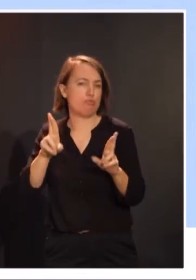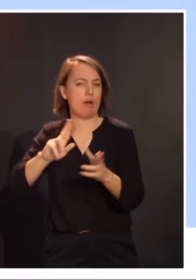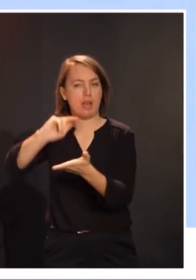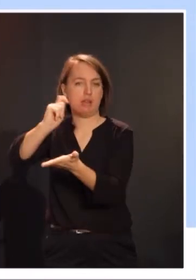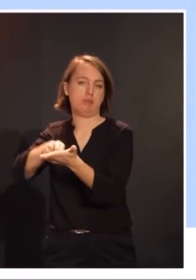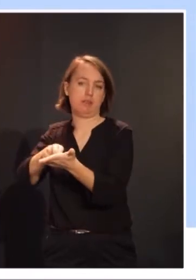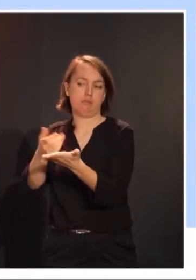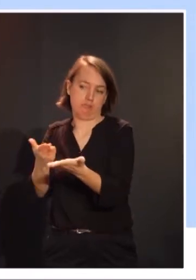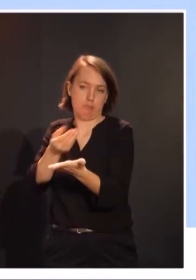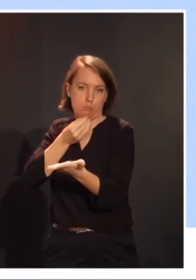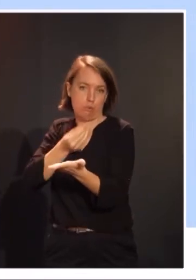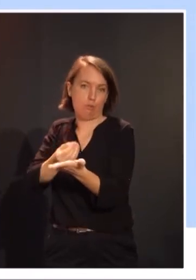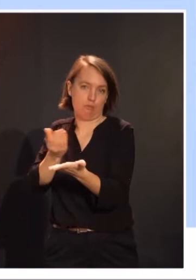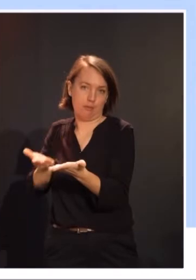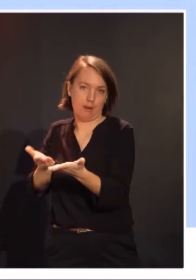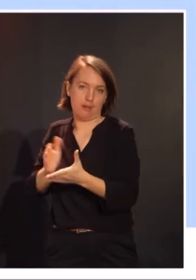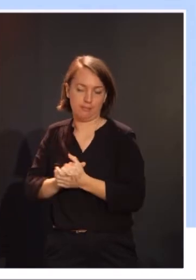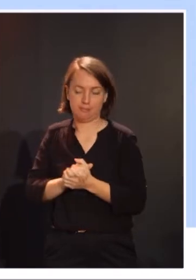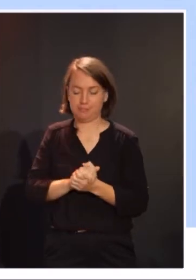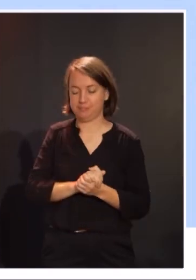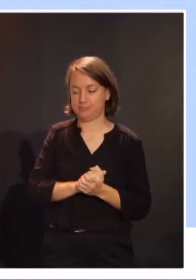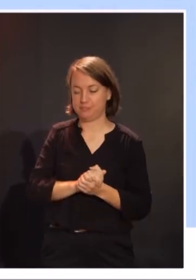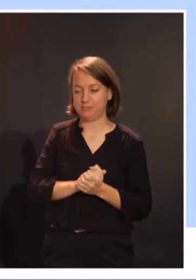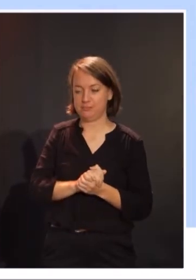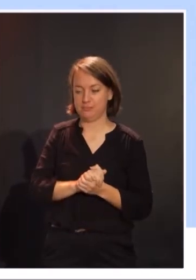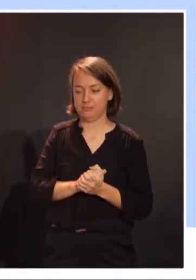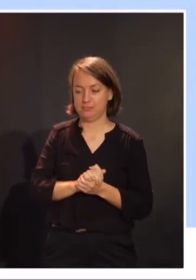l'intérêt en fait dans cet investissement.